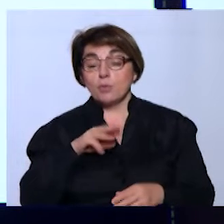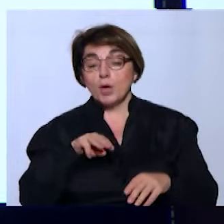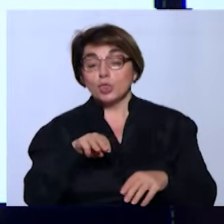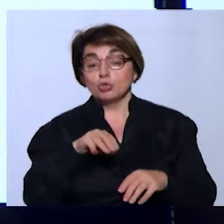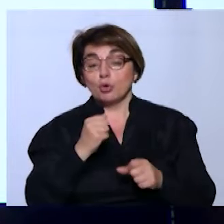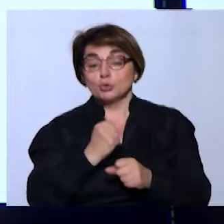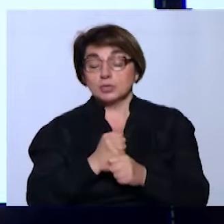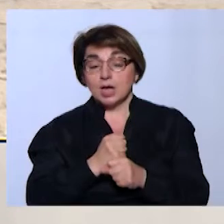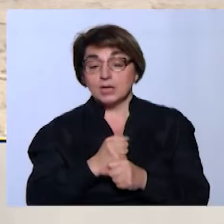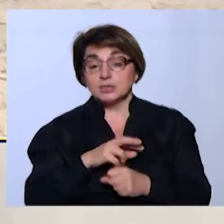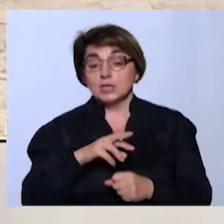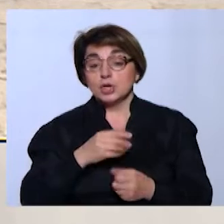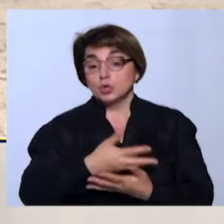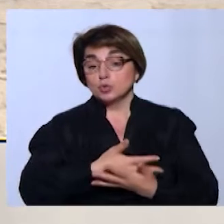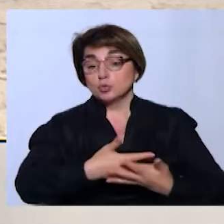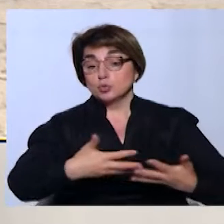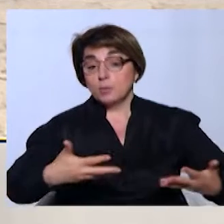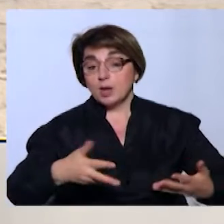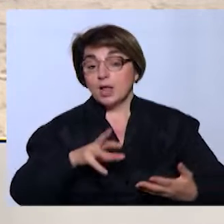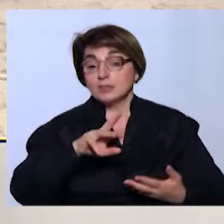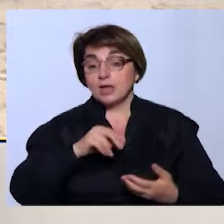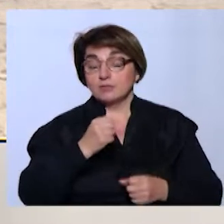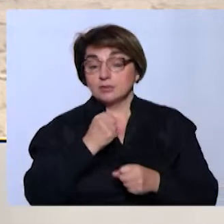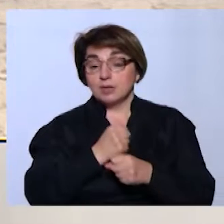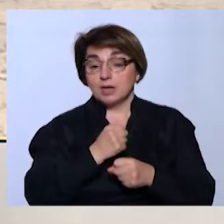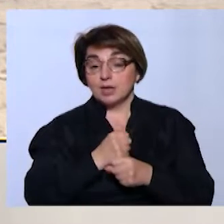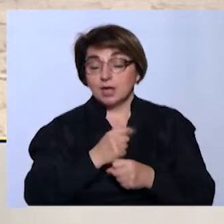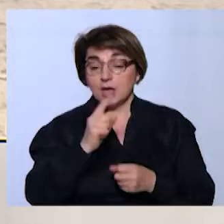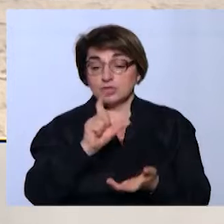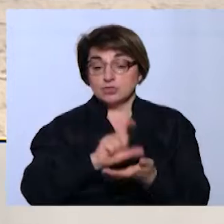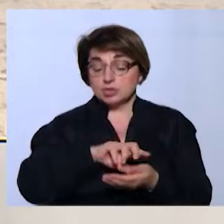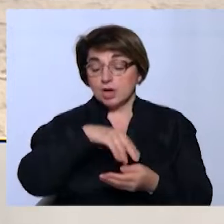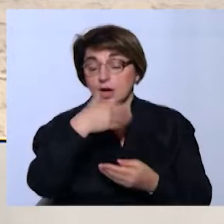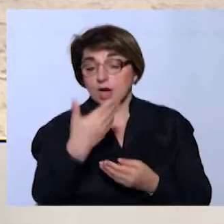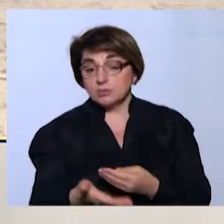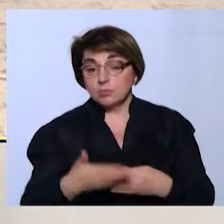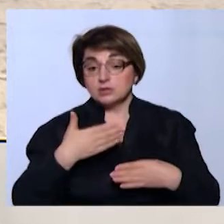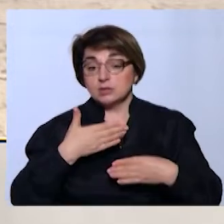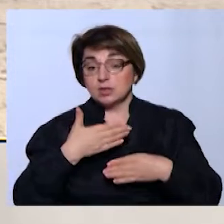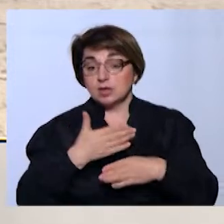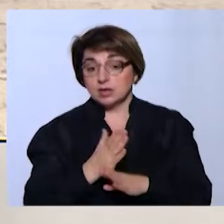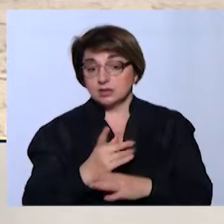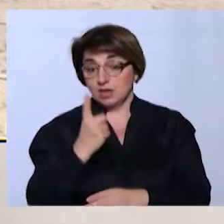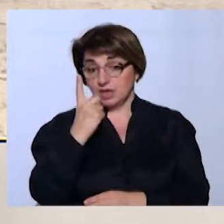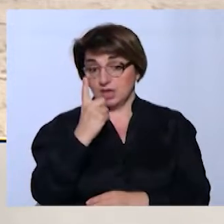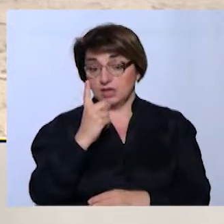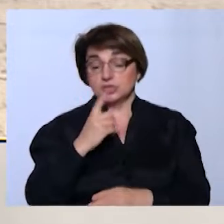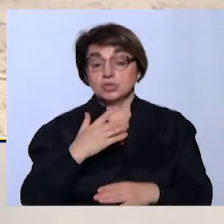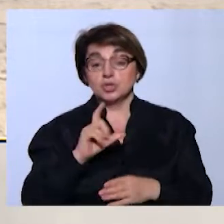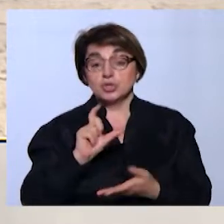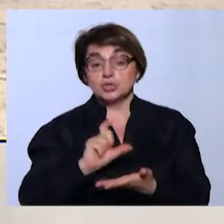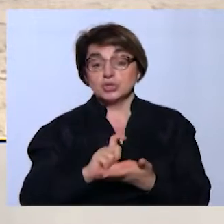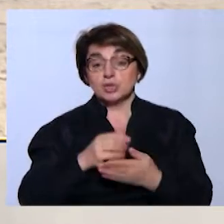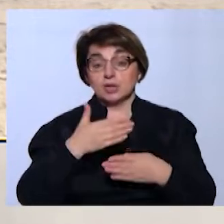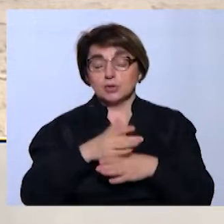გაშალა. მაგიდიდან ერთი ჭიქა გადმოვარდა და გატყდა. კიდევ კარგი, ერთი ჭიქა გატყდა და